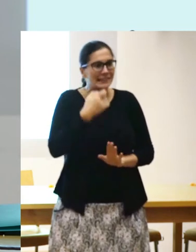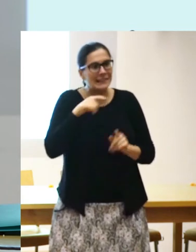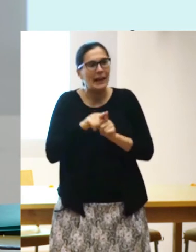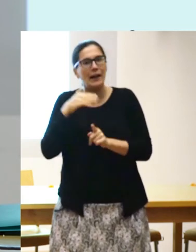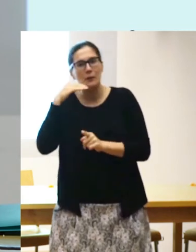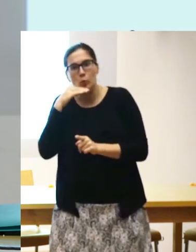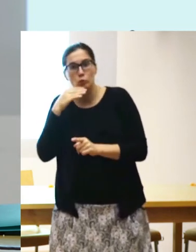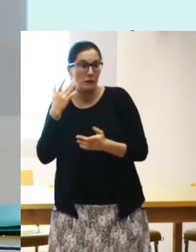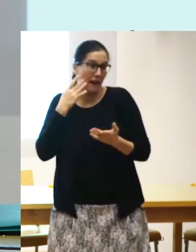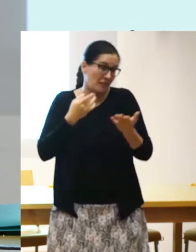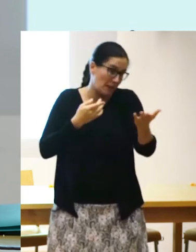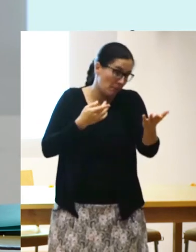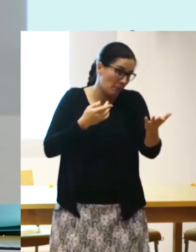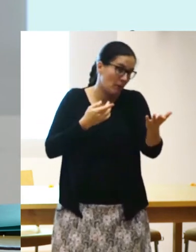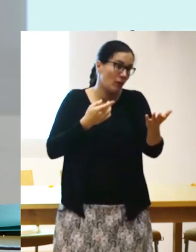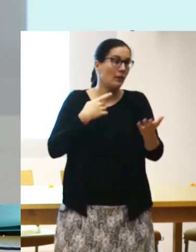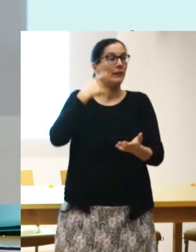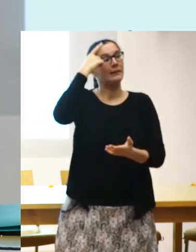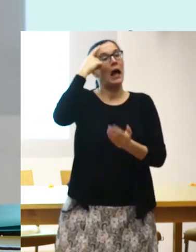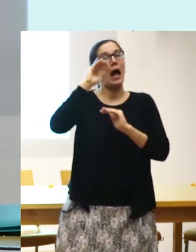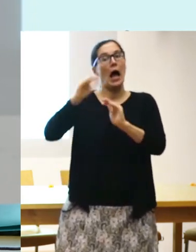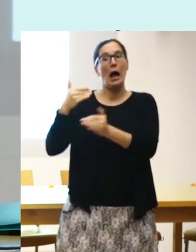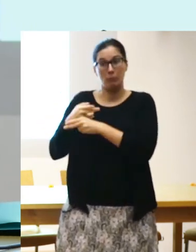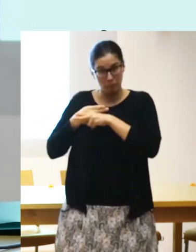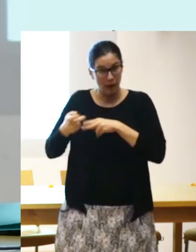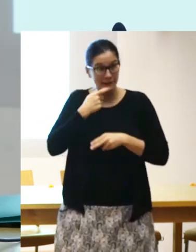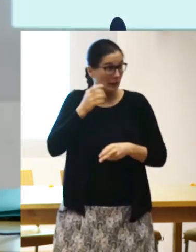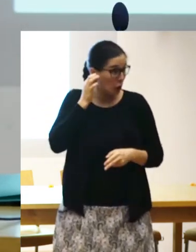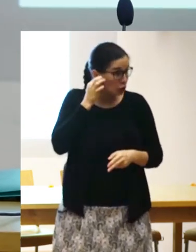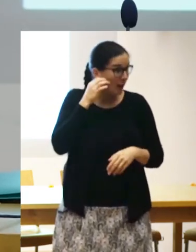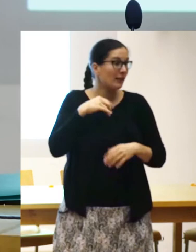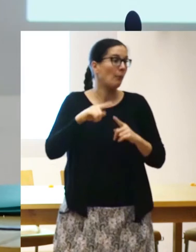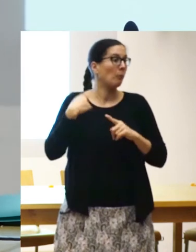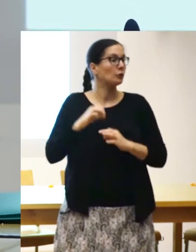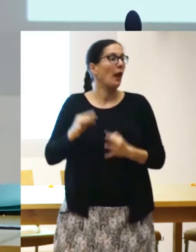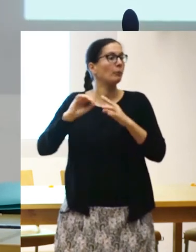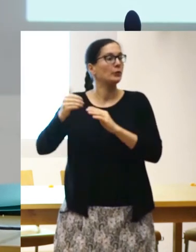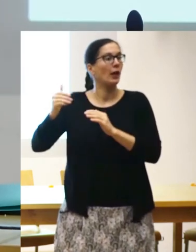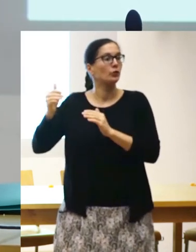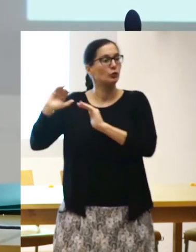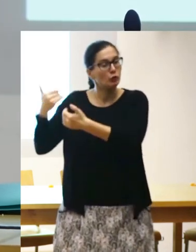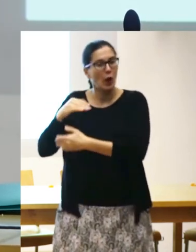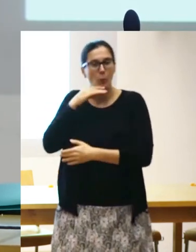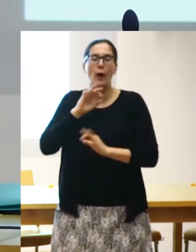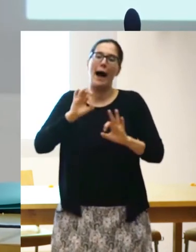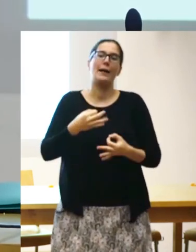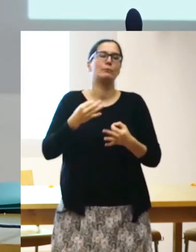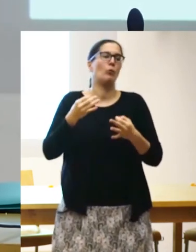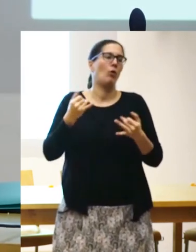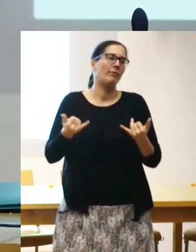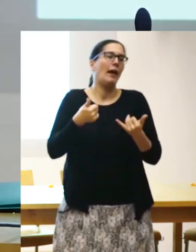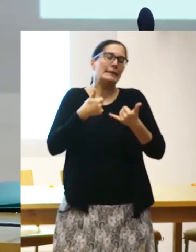nevím, jestli jste jako hosté uvažovali nad tím, koho pozvat a jestli to nějak vyvážit. Tak aspoň, že tady ten Marek je, že nám tady